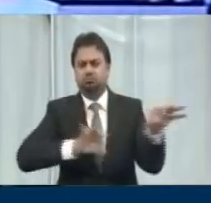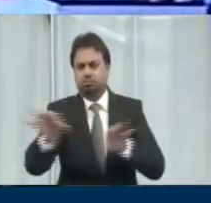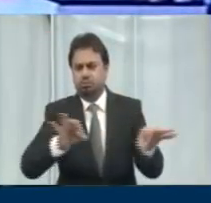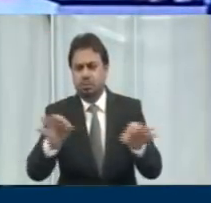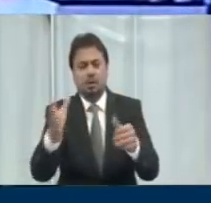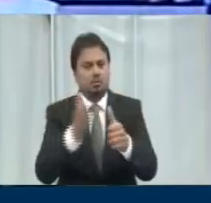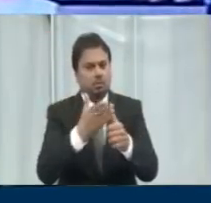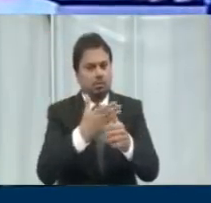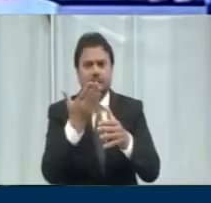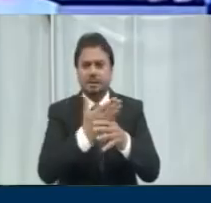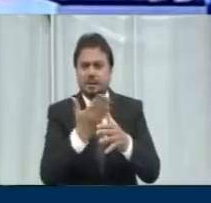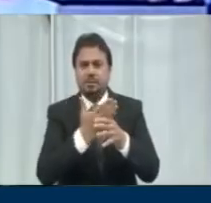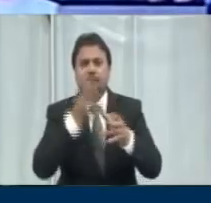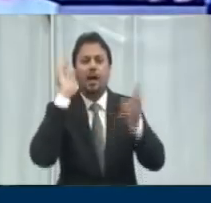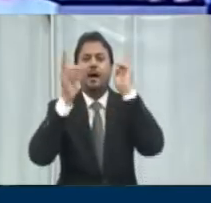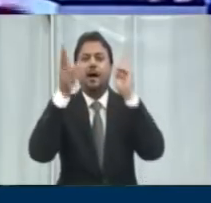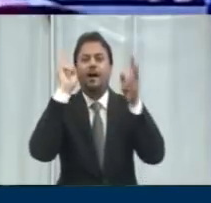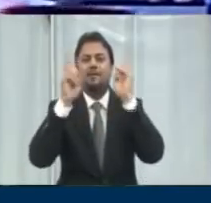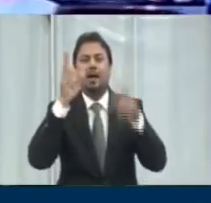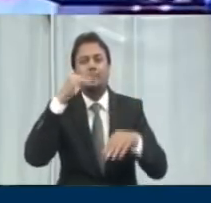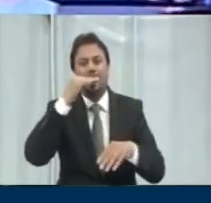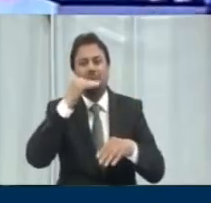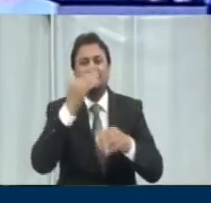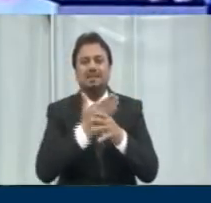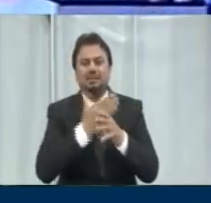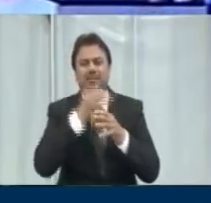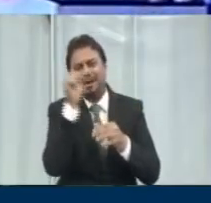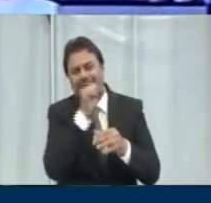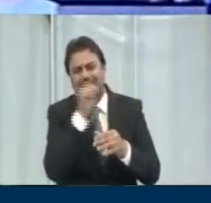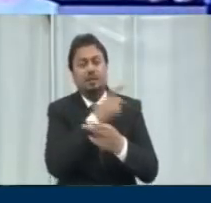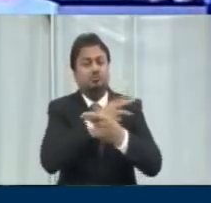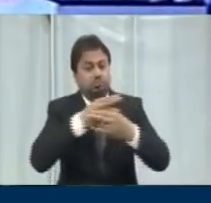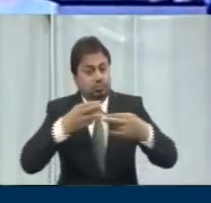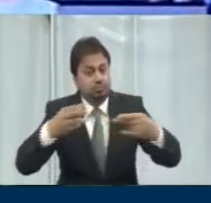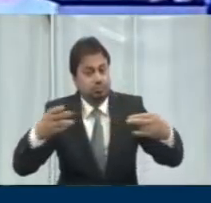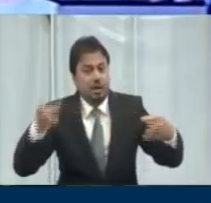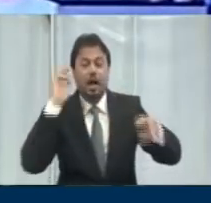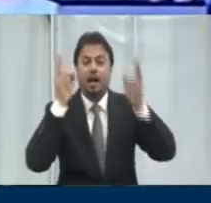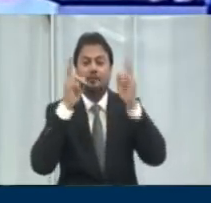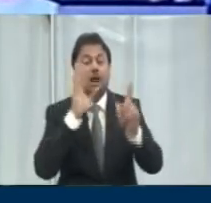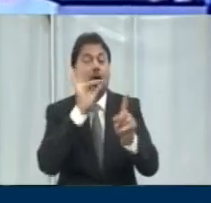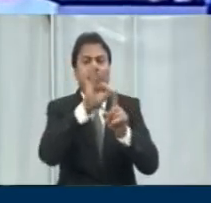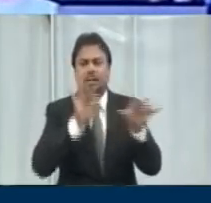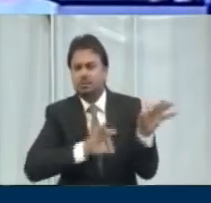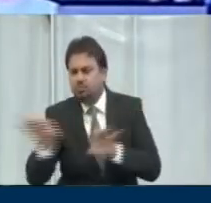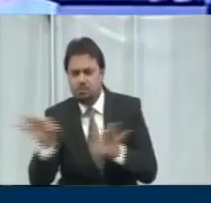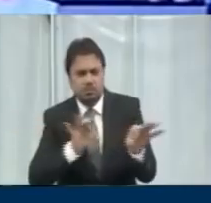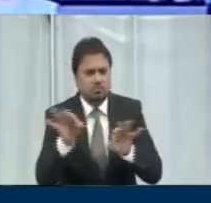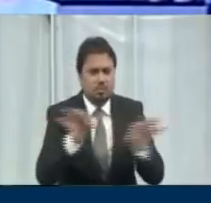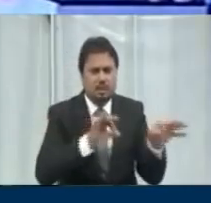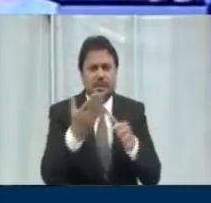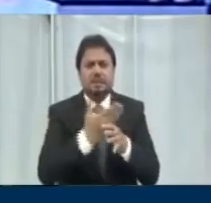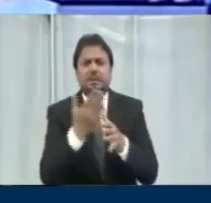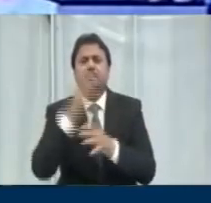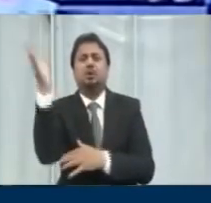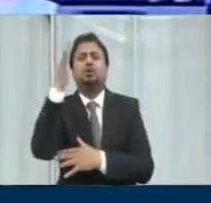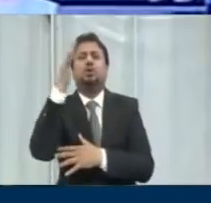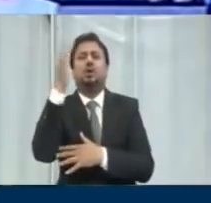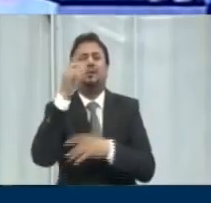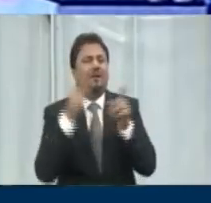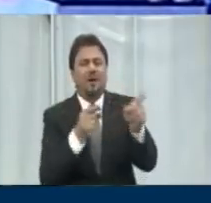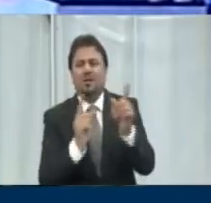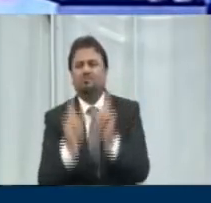المستوى لاستقبال مهرجان بابل الدولي. يعني من ضمن الاستعدادات أنه إحراق كافة